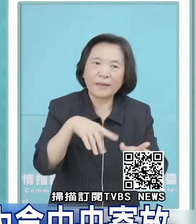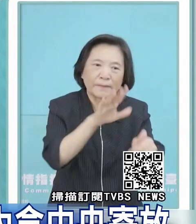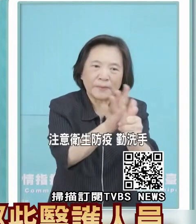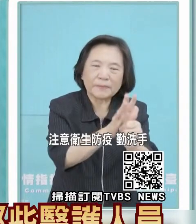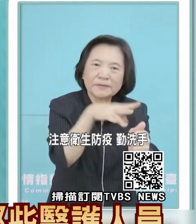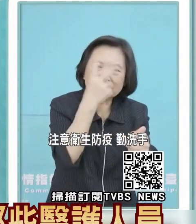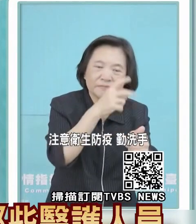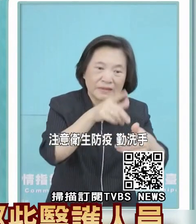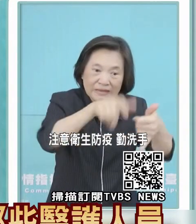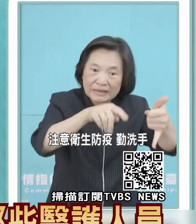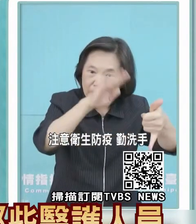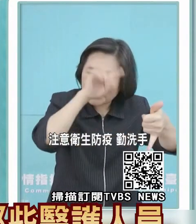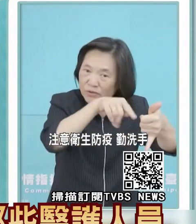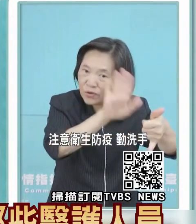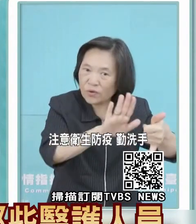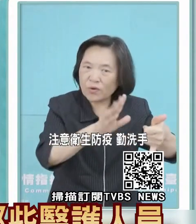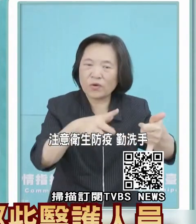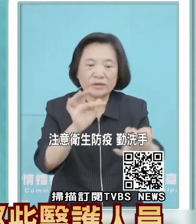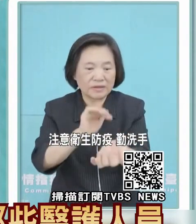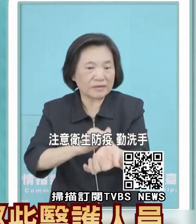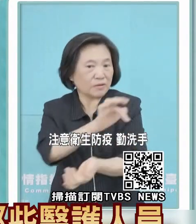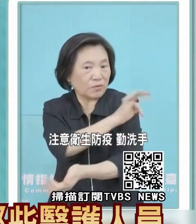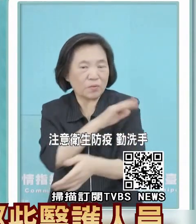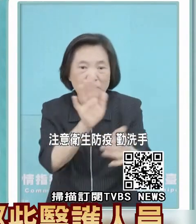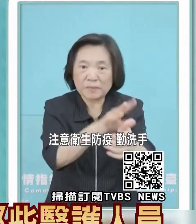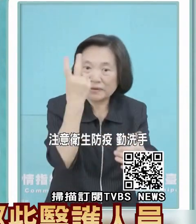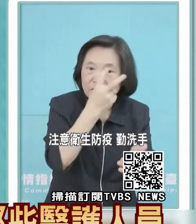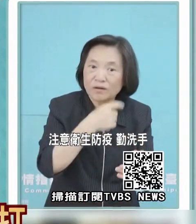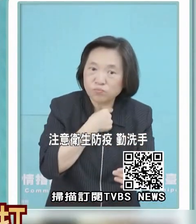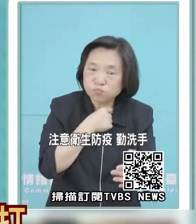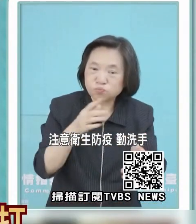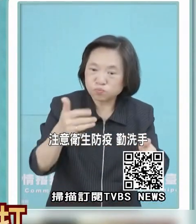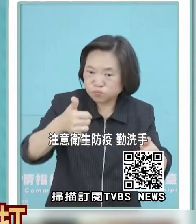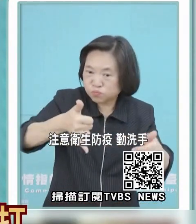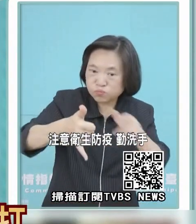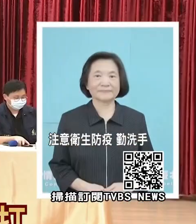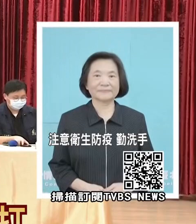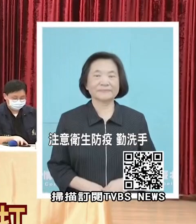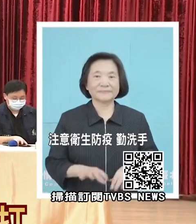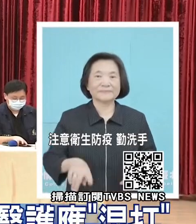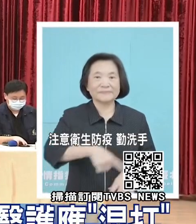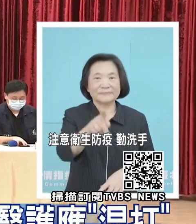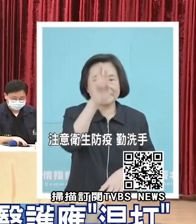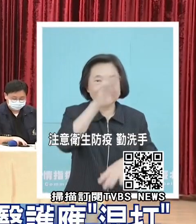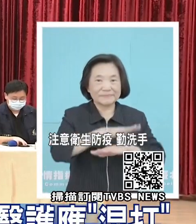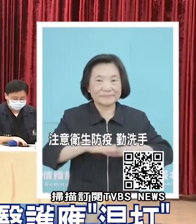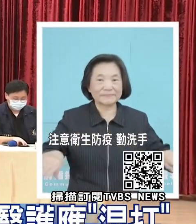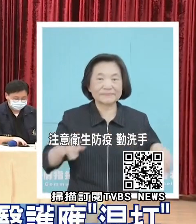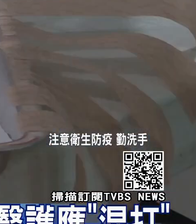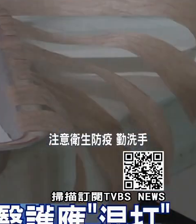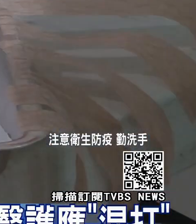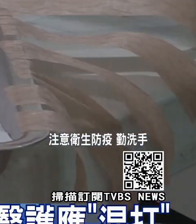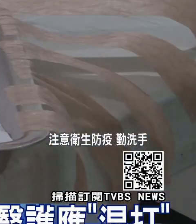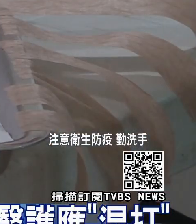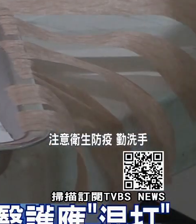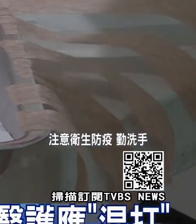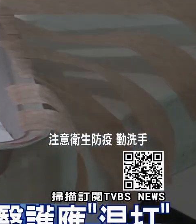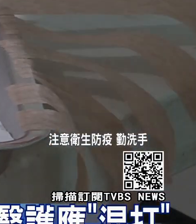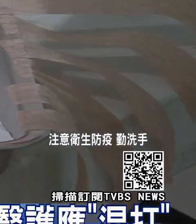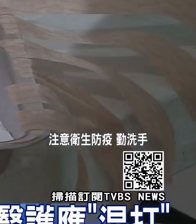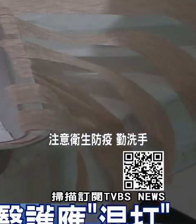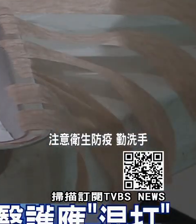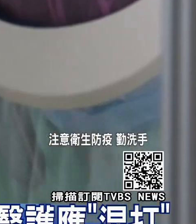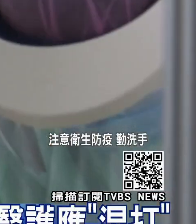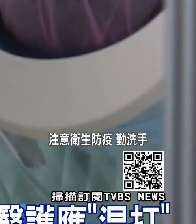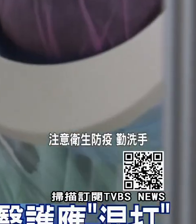雇那些，比方说确诊者的那些医务人员。我是主张混打， 抢先抛出疫苗可混打。台北市长柯文哲自